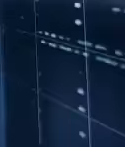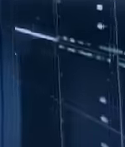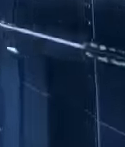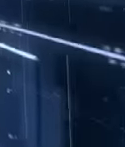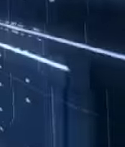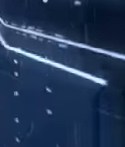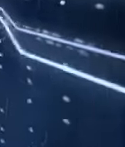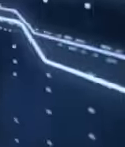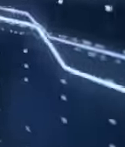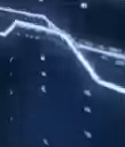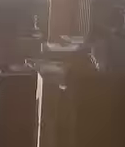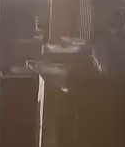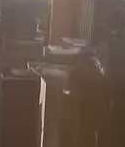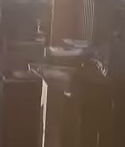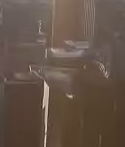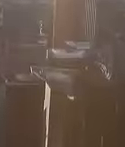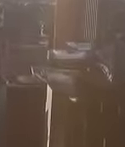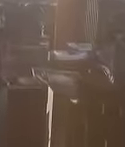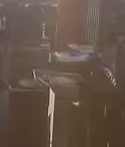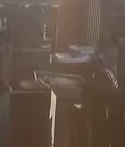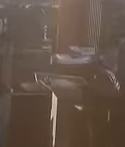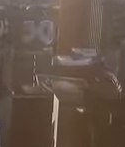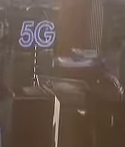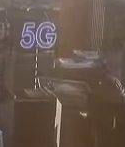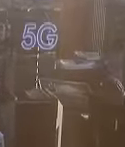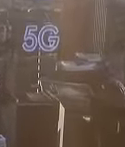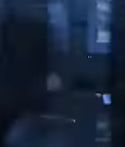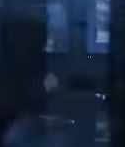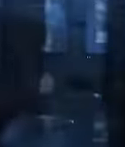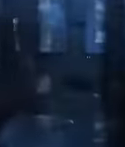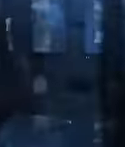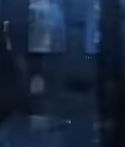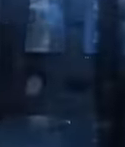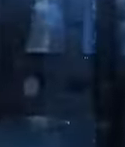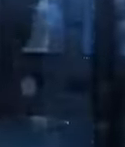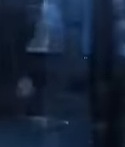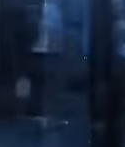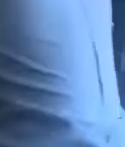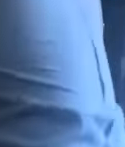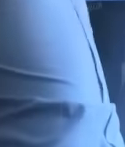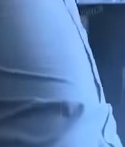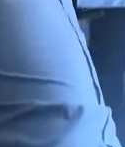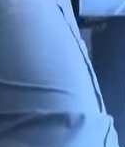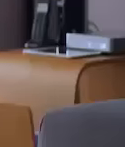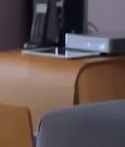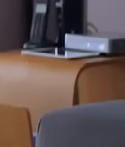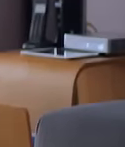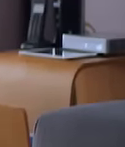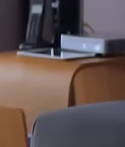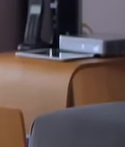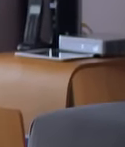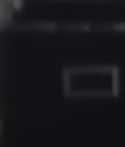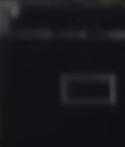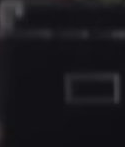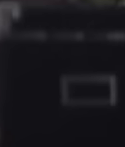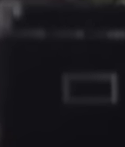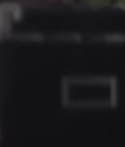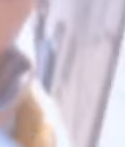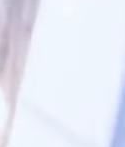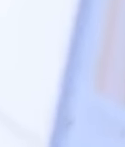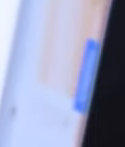dan seterusnya. TM kini bersedia menuju ke arah 5G. Kami berusaha meningkatkan kualiti kehidupan